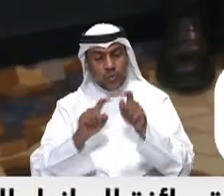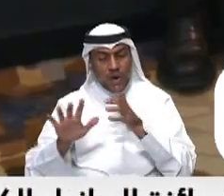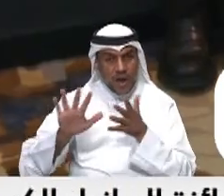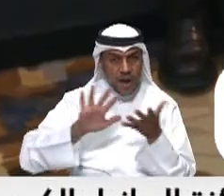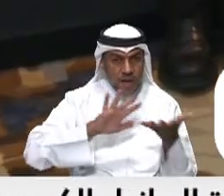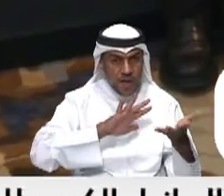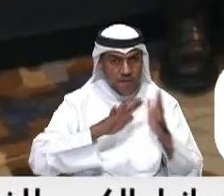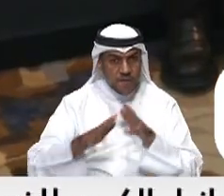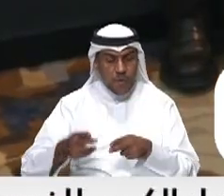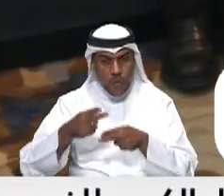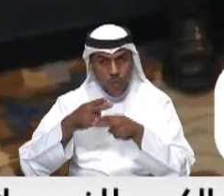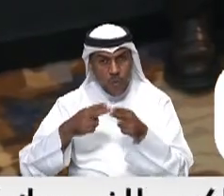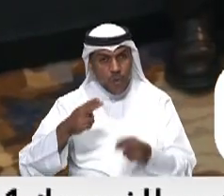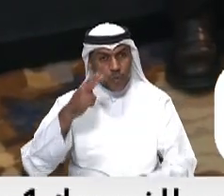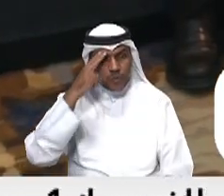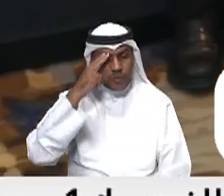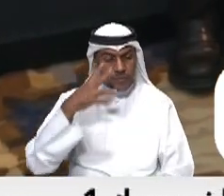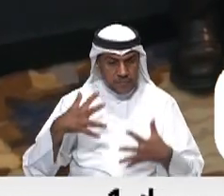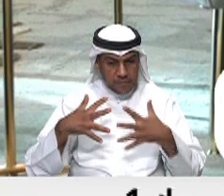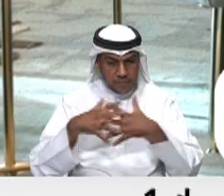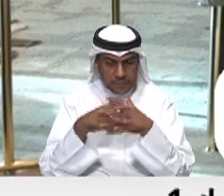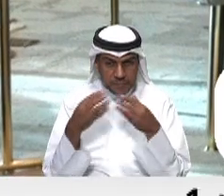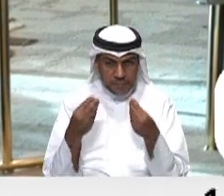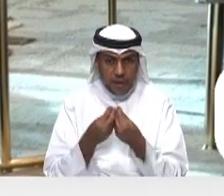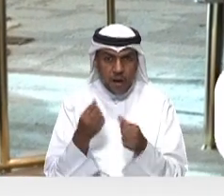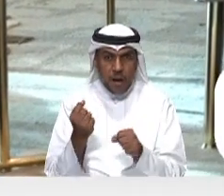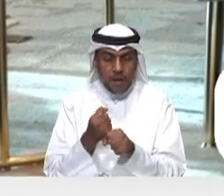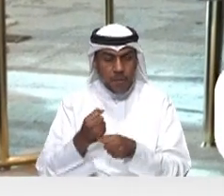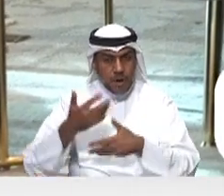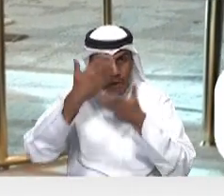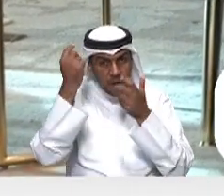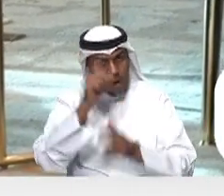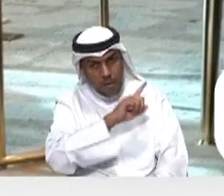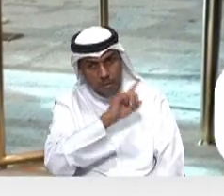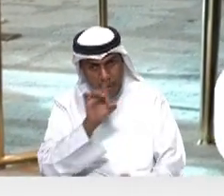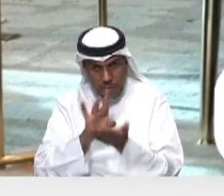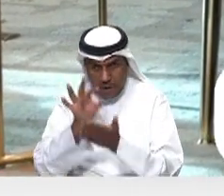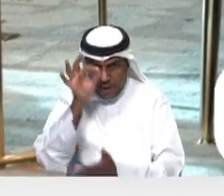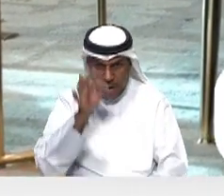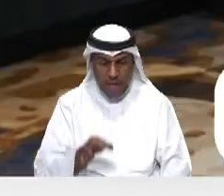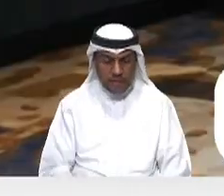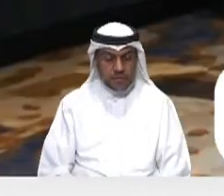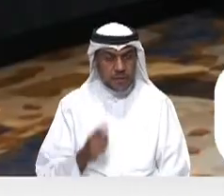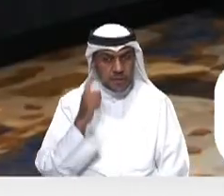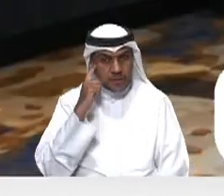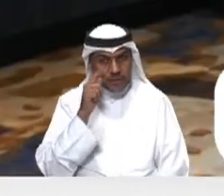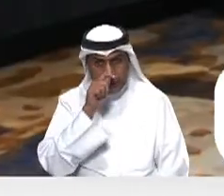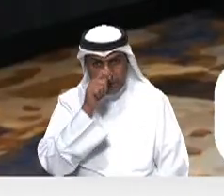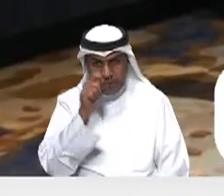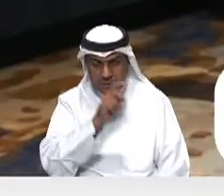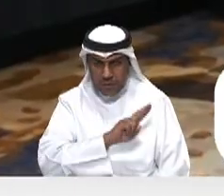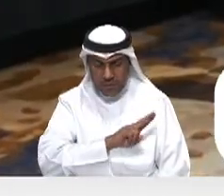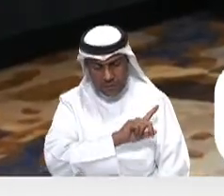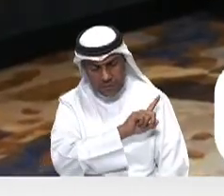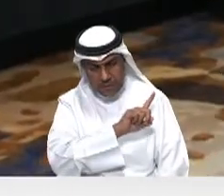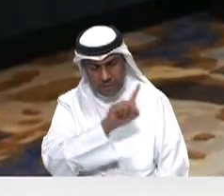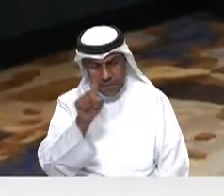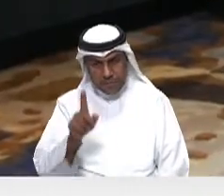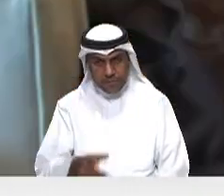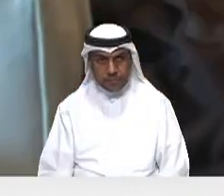تعزيز الجهود الدوليه المشتركه في مكافحه الارهاب وسبل مواجهه التهديدات الناشئه عن